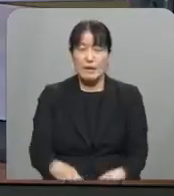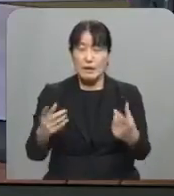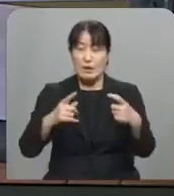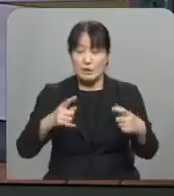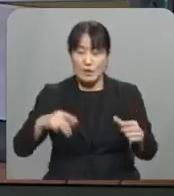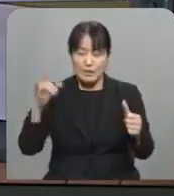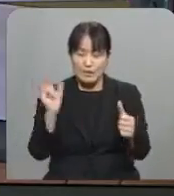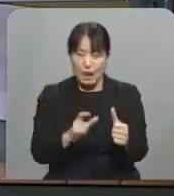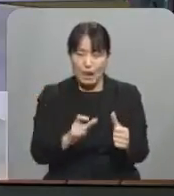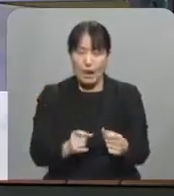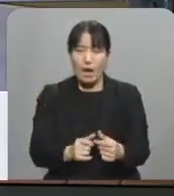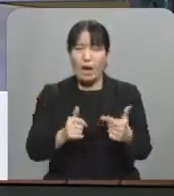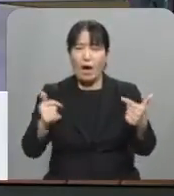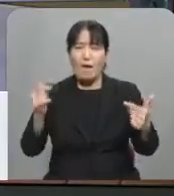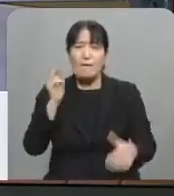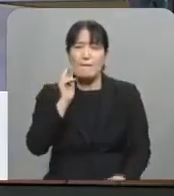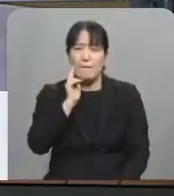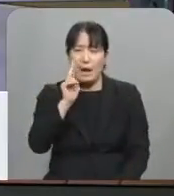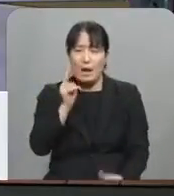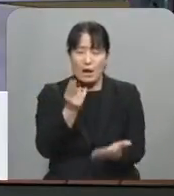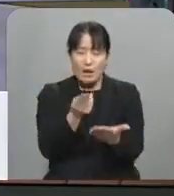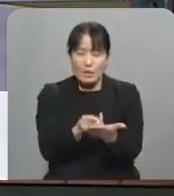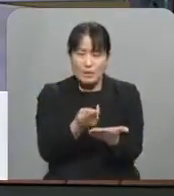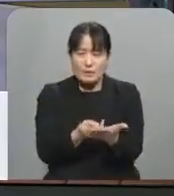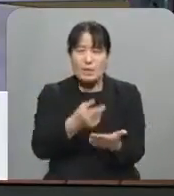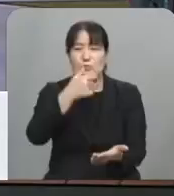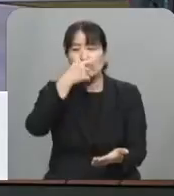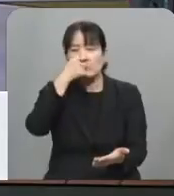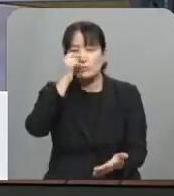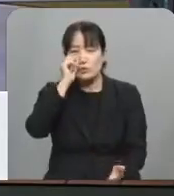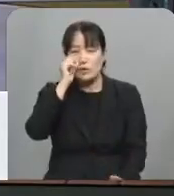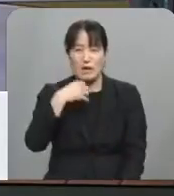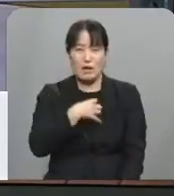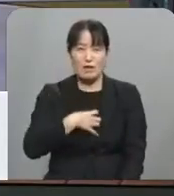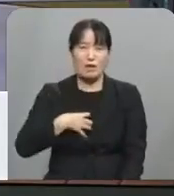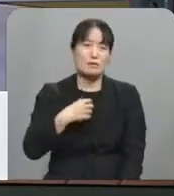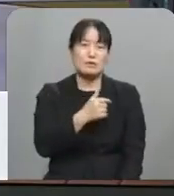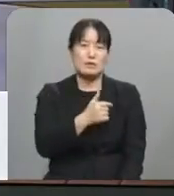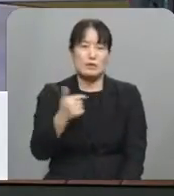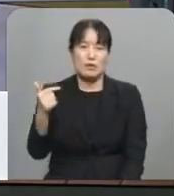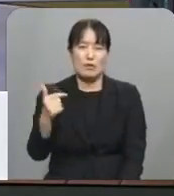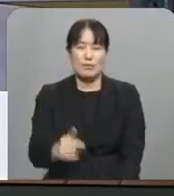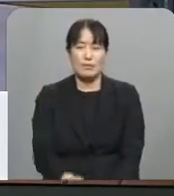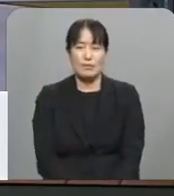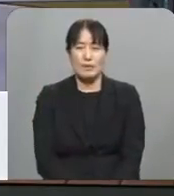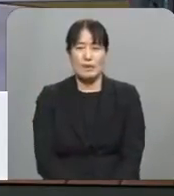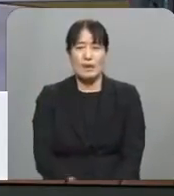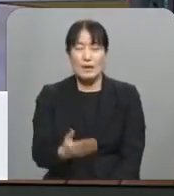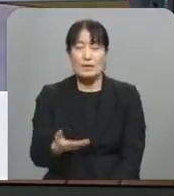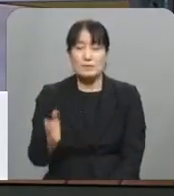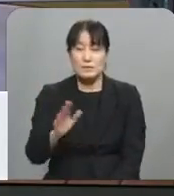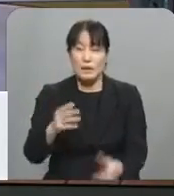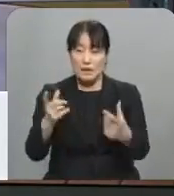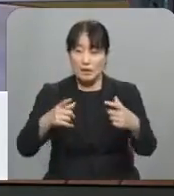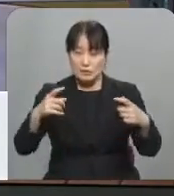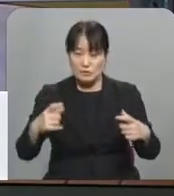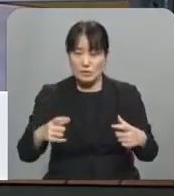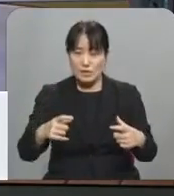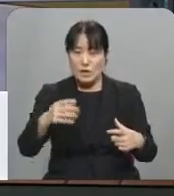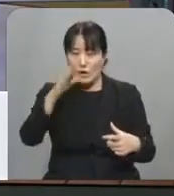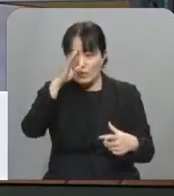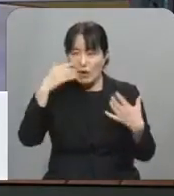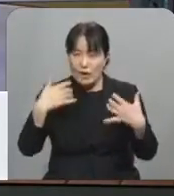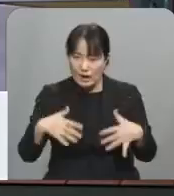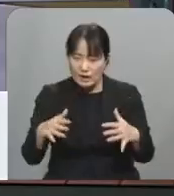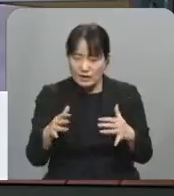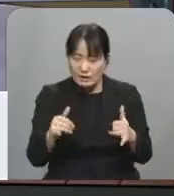강원도에서 확진자가 다시 급증하면서 병상이 부족해지는 건 아닌지 걱정이 커지고 있습니다. 하지만 강원도는 경증 환자를